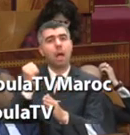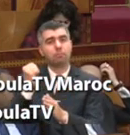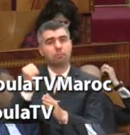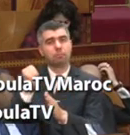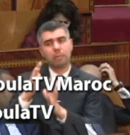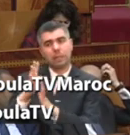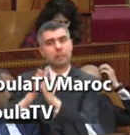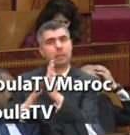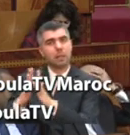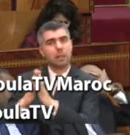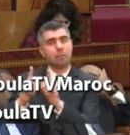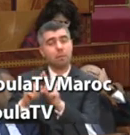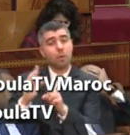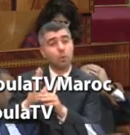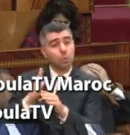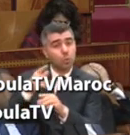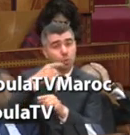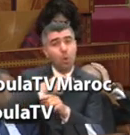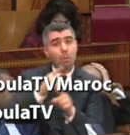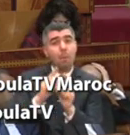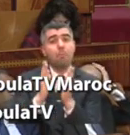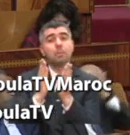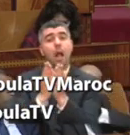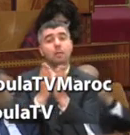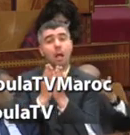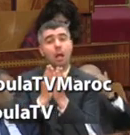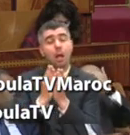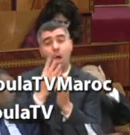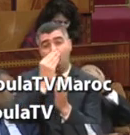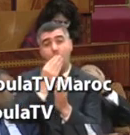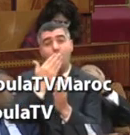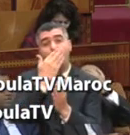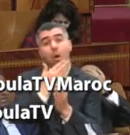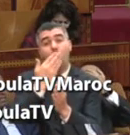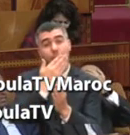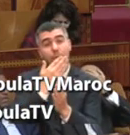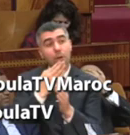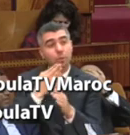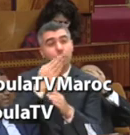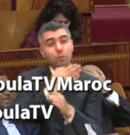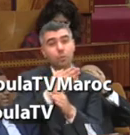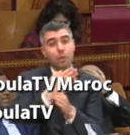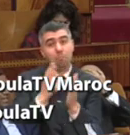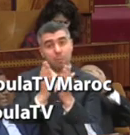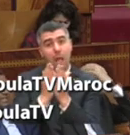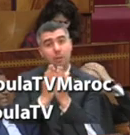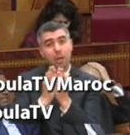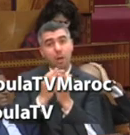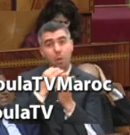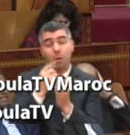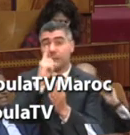ماضيه دخل لنا المؤسسه التعليميه، وخصكم تصوروا المنظر اللي وقع داخل هذيك المؤسسه ملي تدخل خنزير وسط التلاميذ.